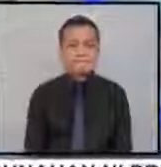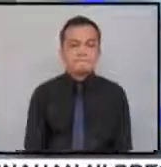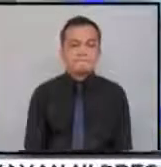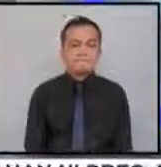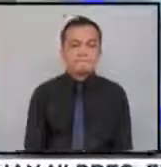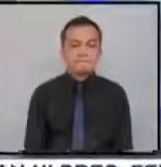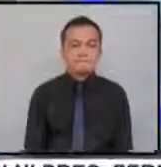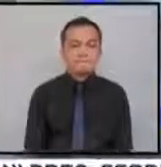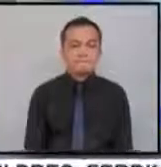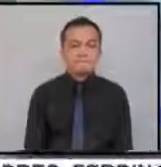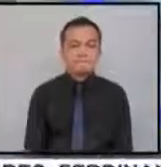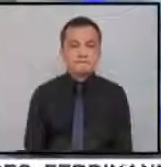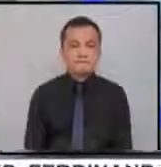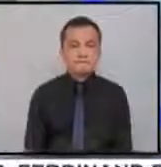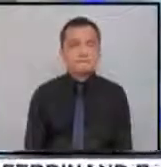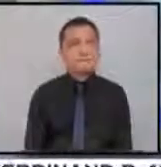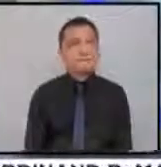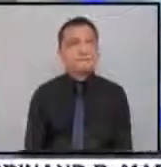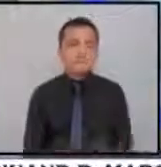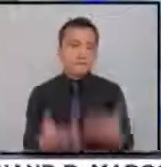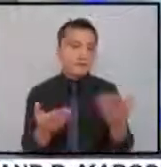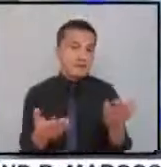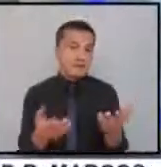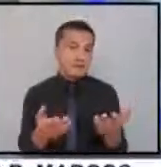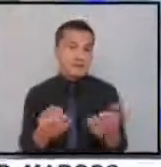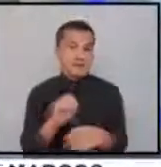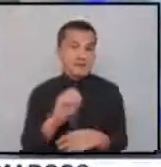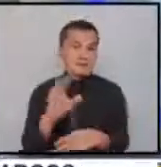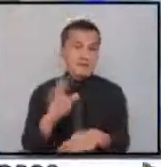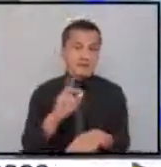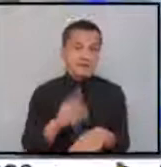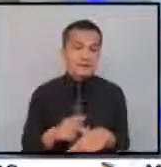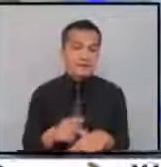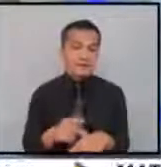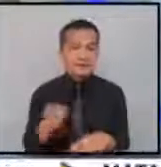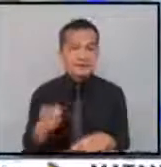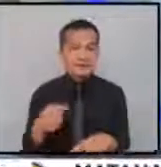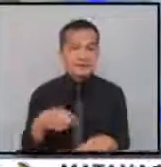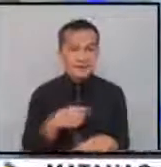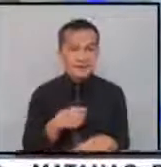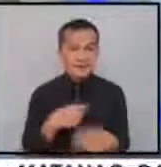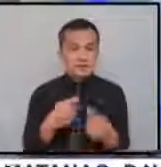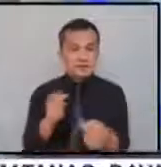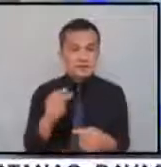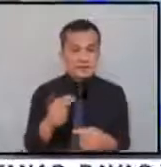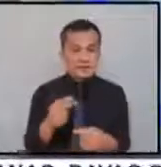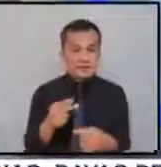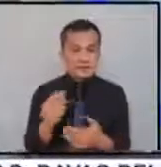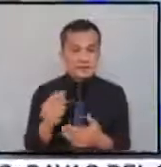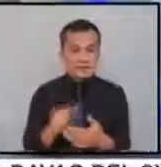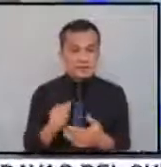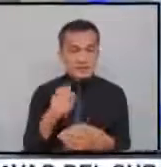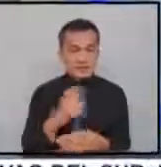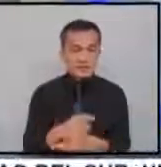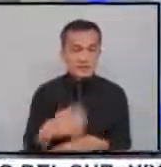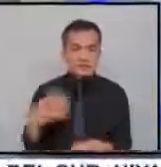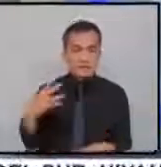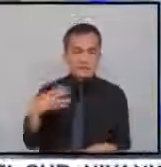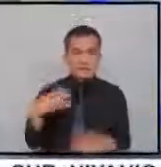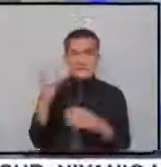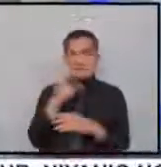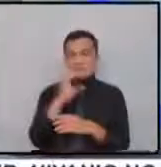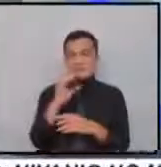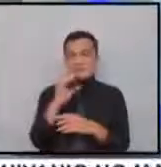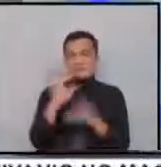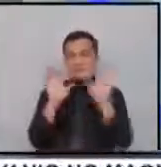At ito mga ka-RSP, para sa ating Thursday Arts Day, magpapahinga muna tayo sa paggawa ng Christmas decors ha. Right. Dahil